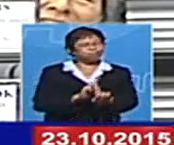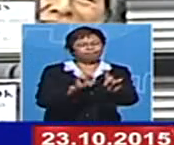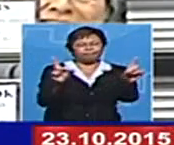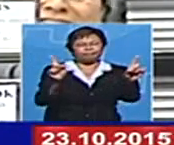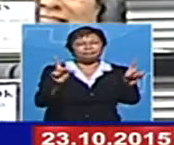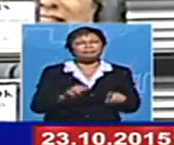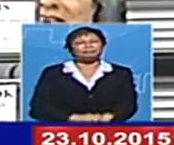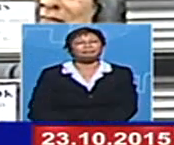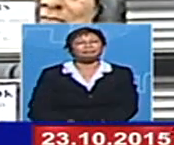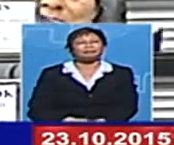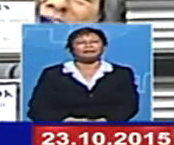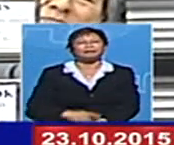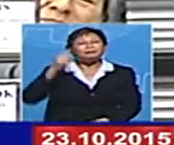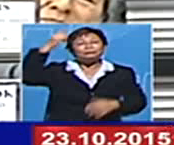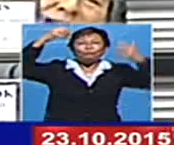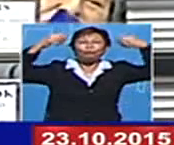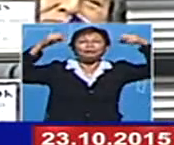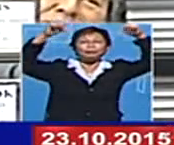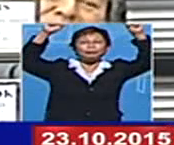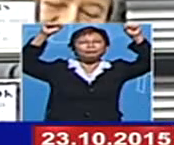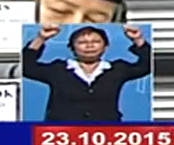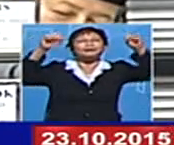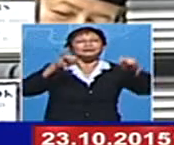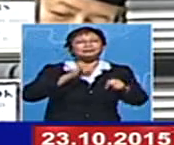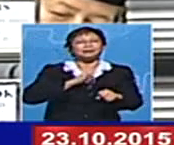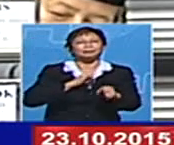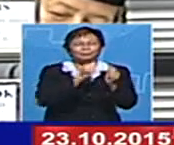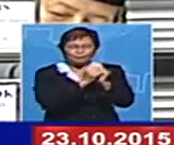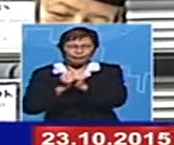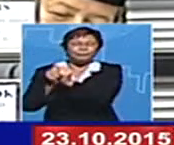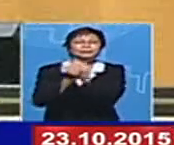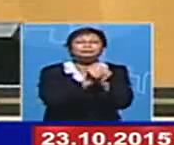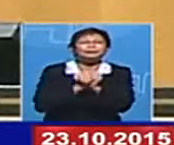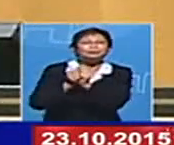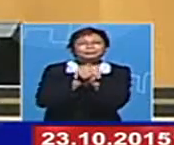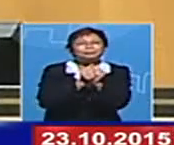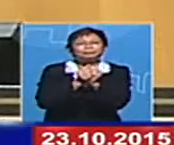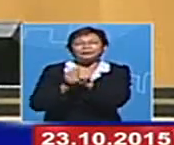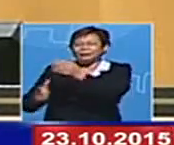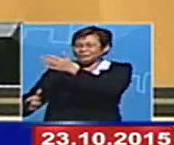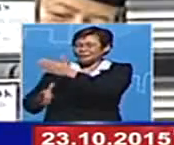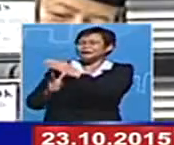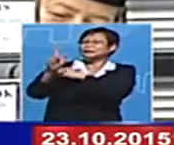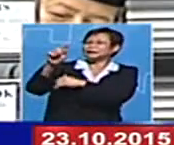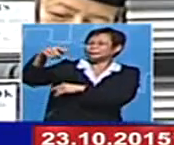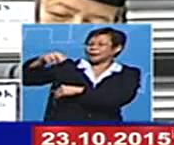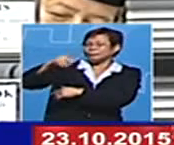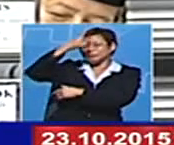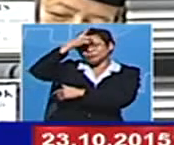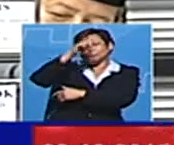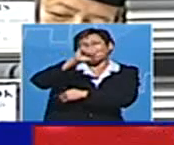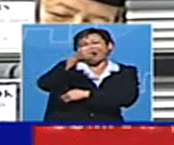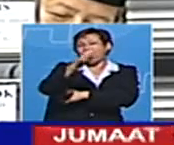harapan kini tuan yang dipertua saya bersama-sama dengan timbalan Perdana Menteri dat